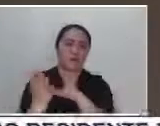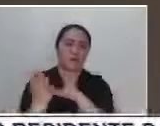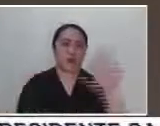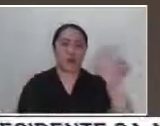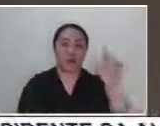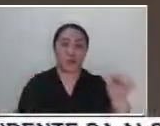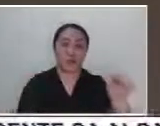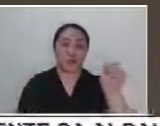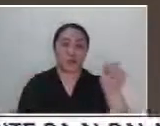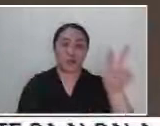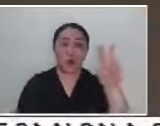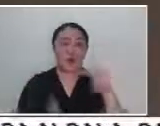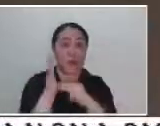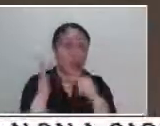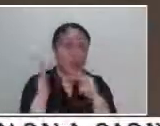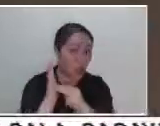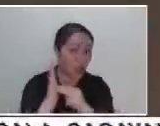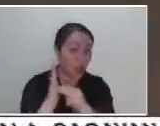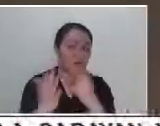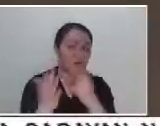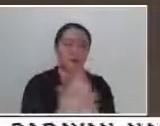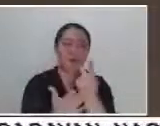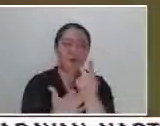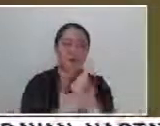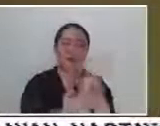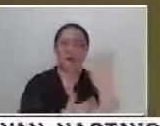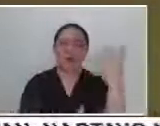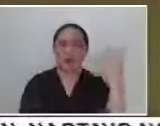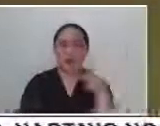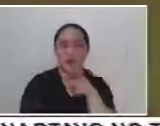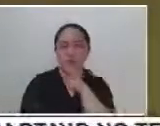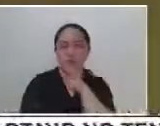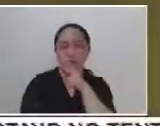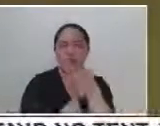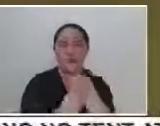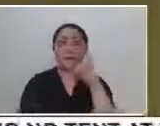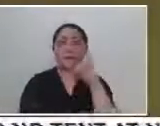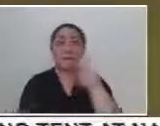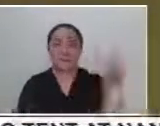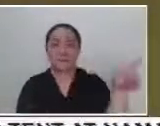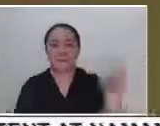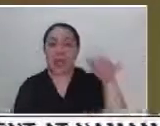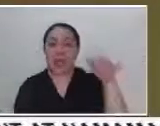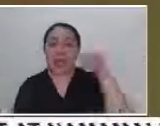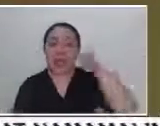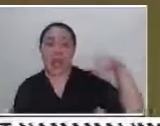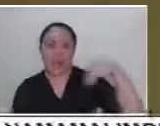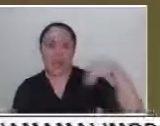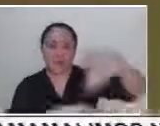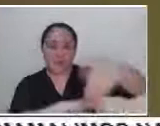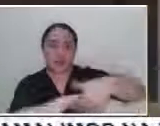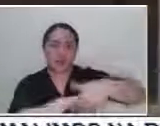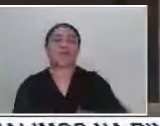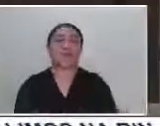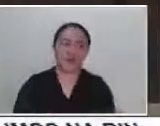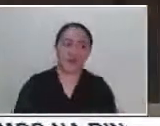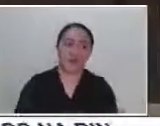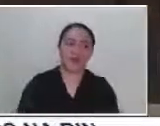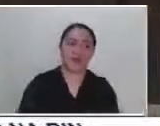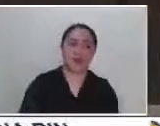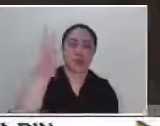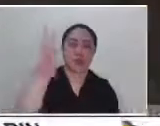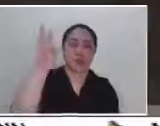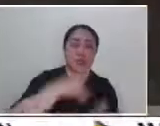pulisya, pasado alas 12:30 ng madaling araw. Nakumpiska naman mula sa isang drug user sa Navotas City